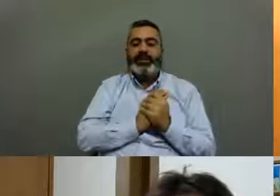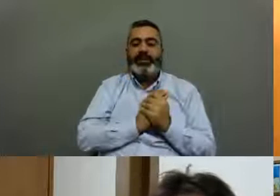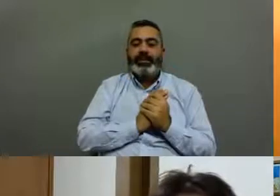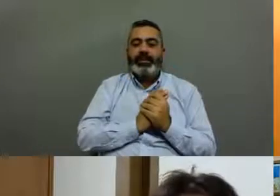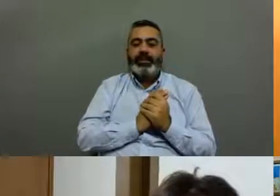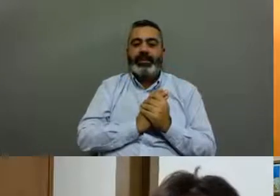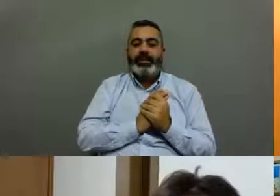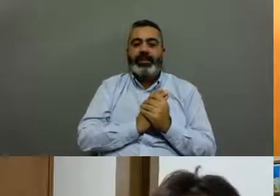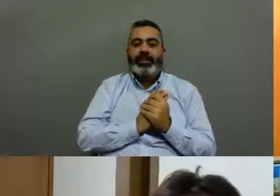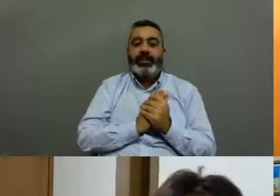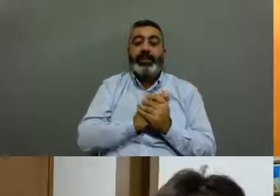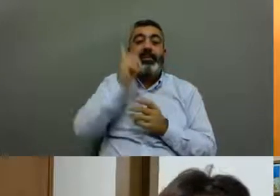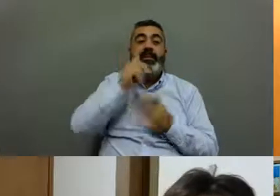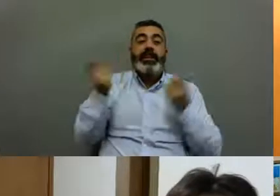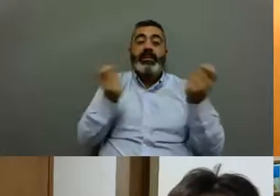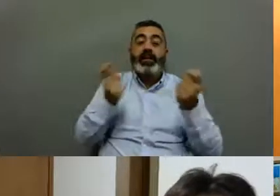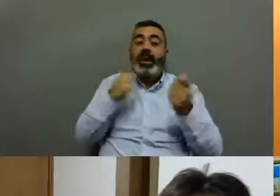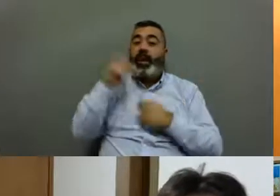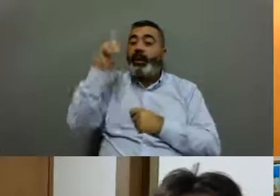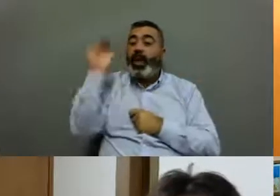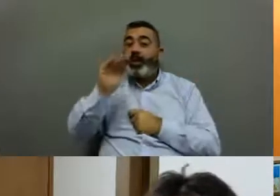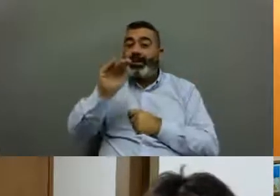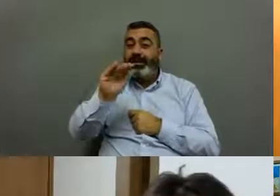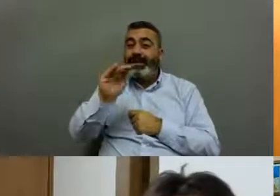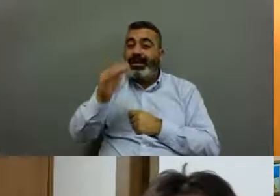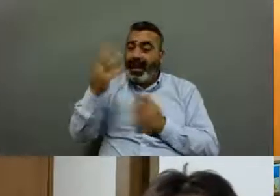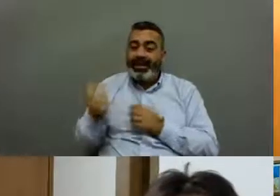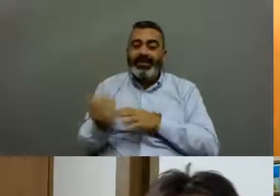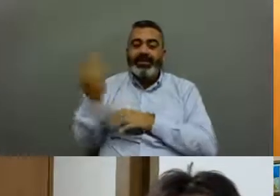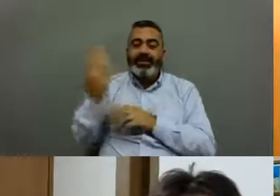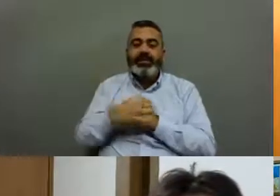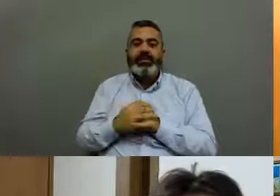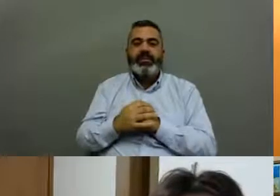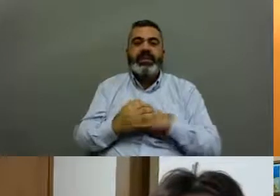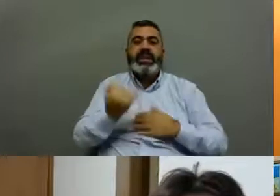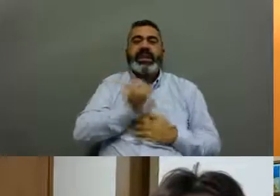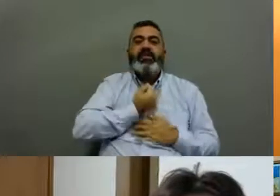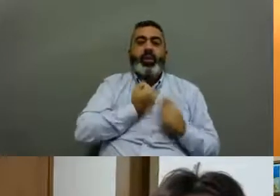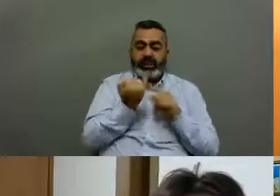Άλλη μία ερώτηση υπάρχει από το κενό πριν κλείσουμε. Τελικά τι είναι η ταυτότητα για εσάς?